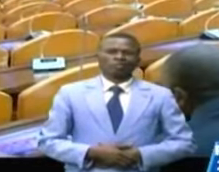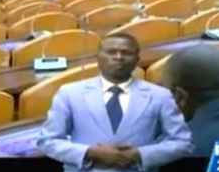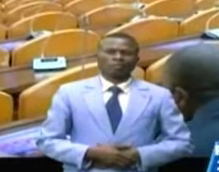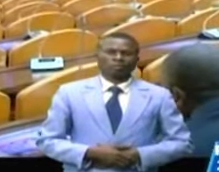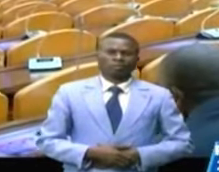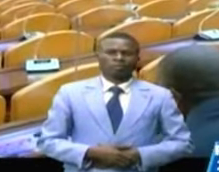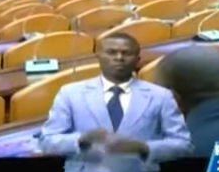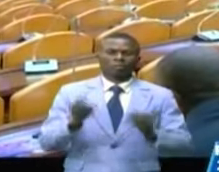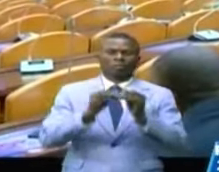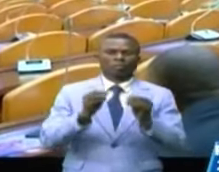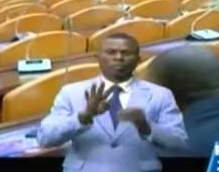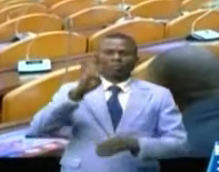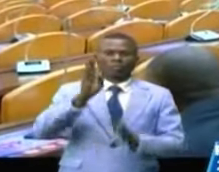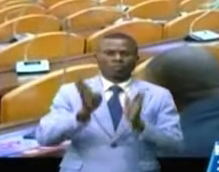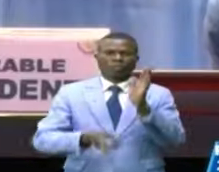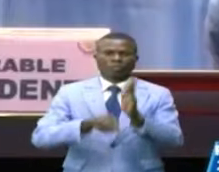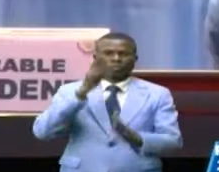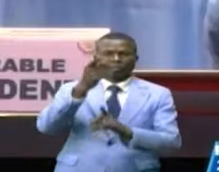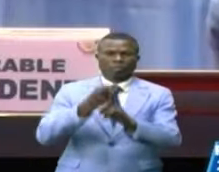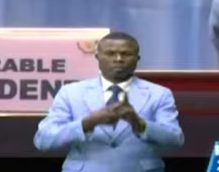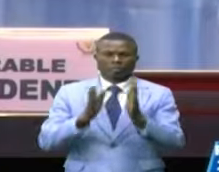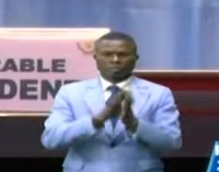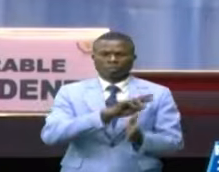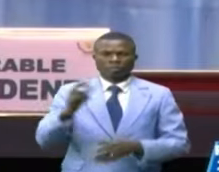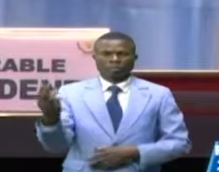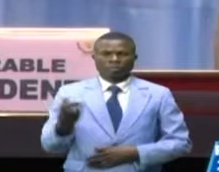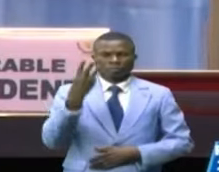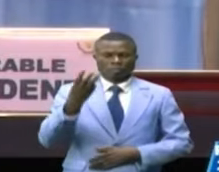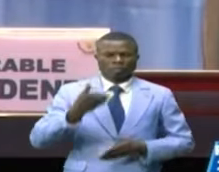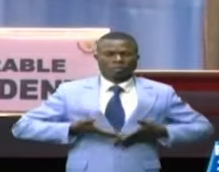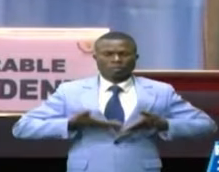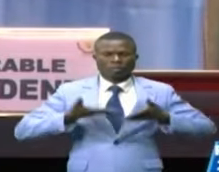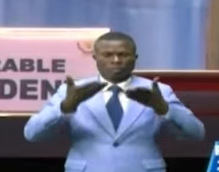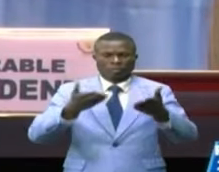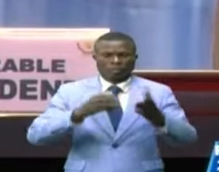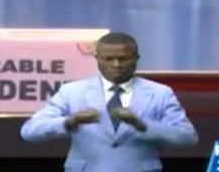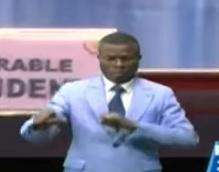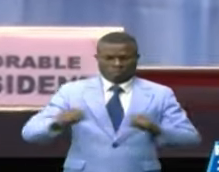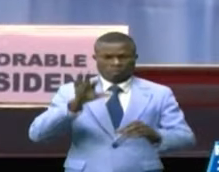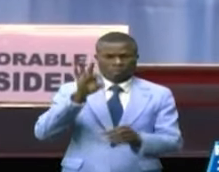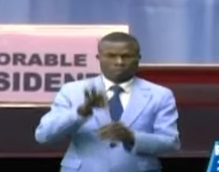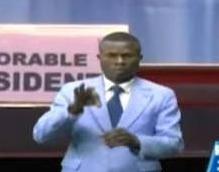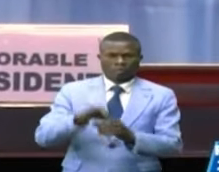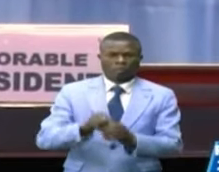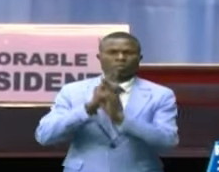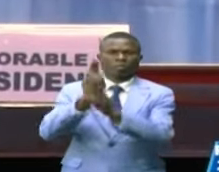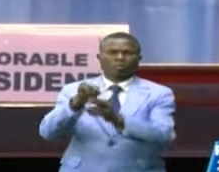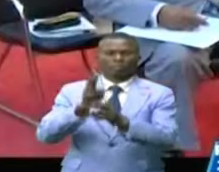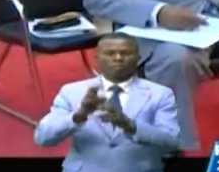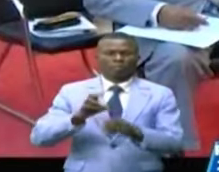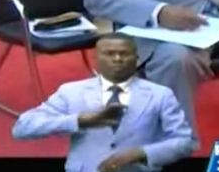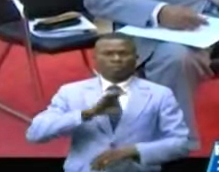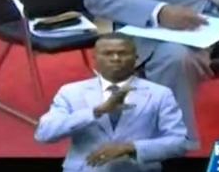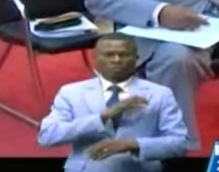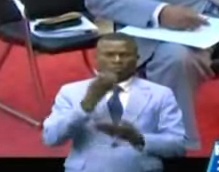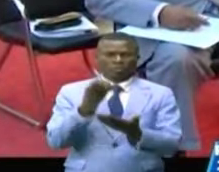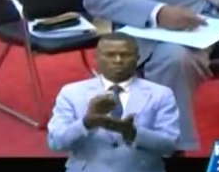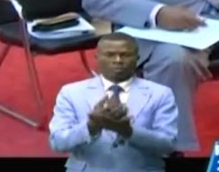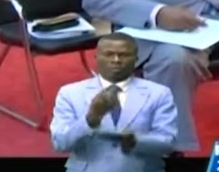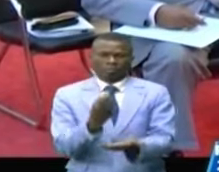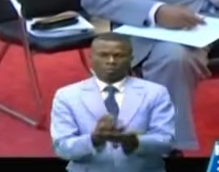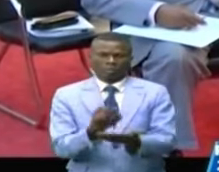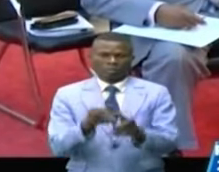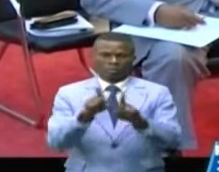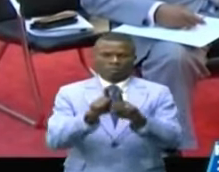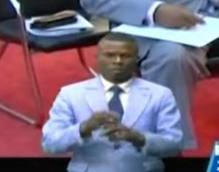La plénière du jeudi 12 octobre 2023 a été consacrée à l'examen et au vote du rapport de la Commission économique, financière et